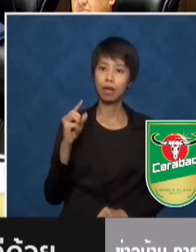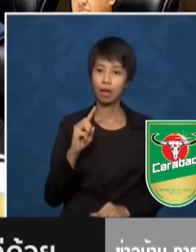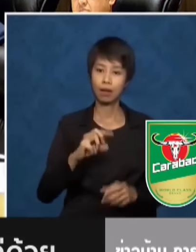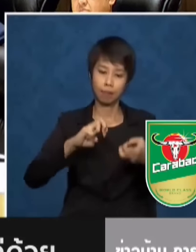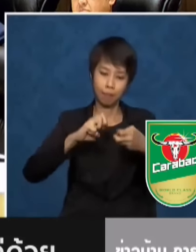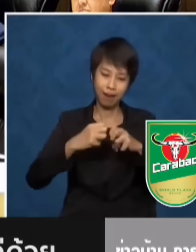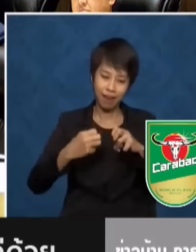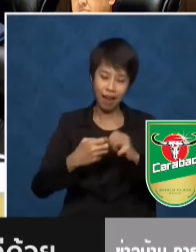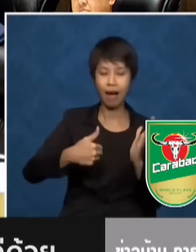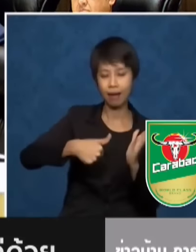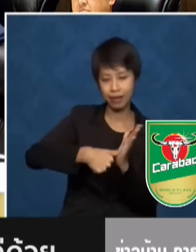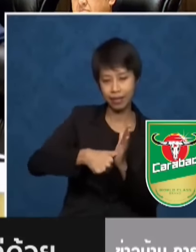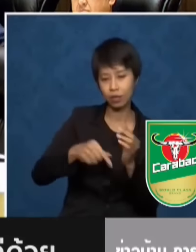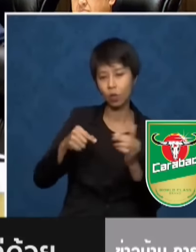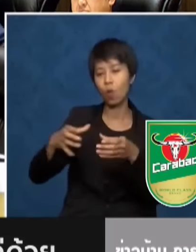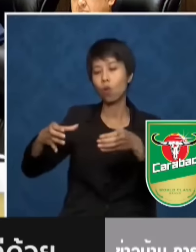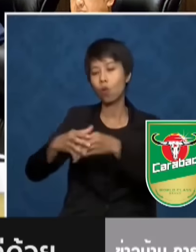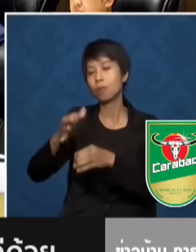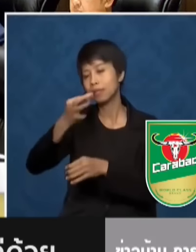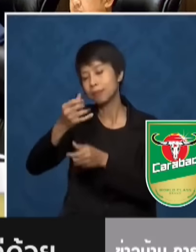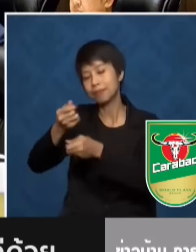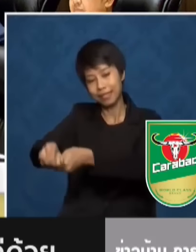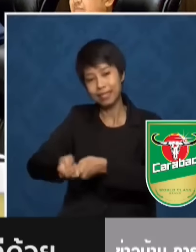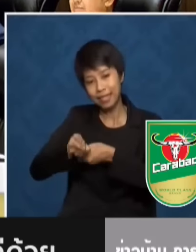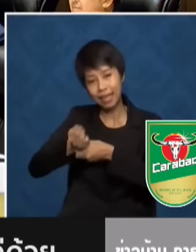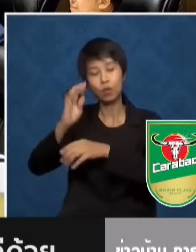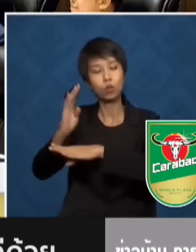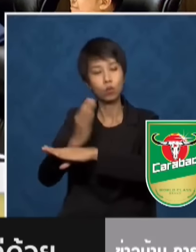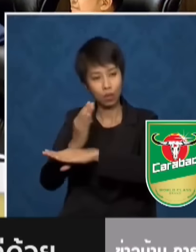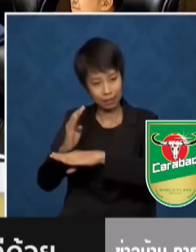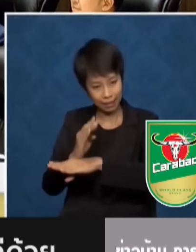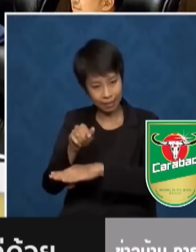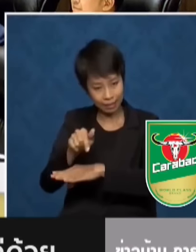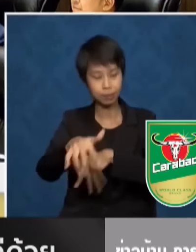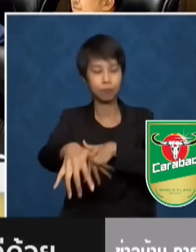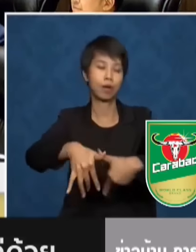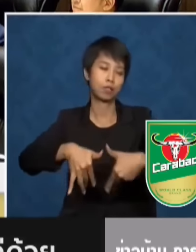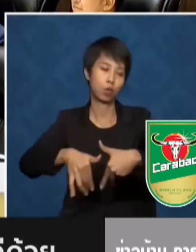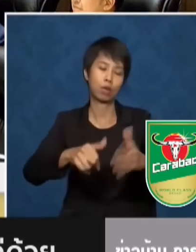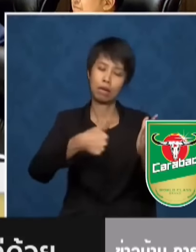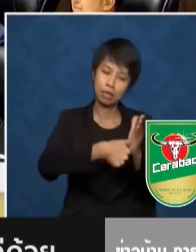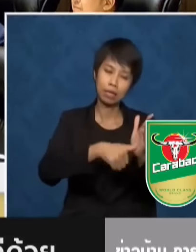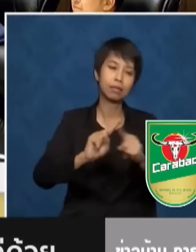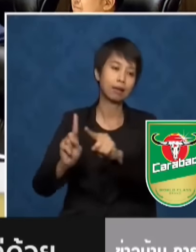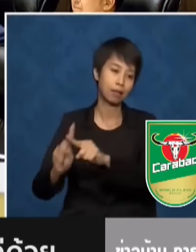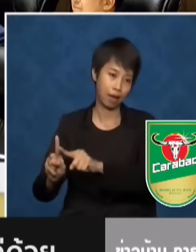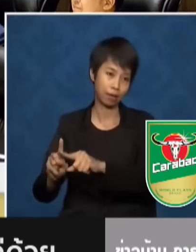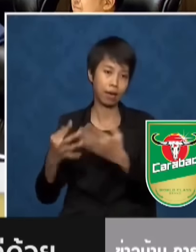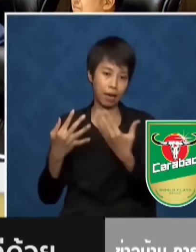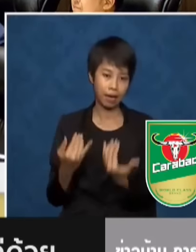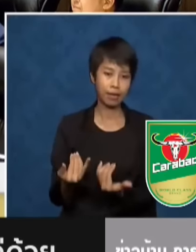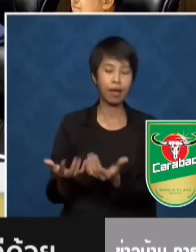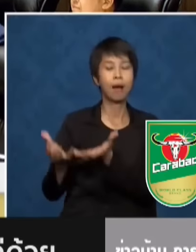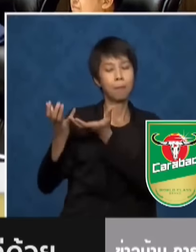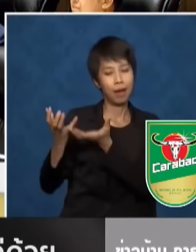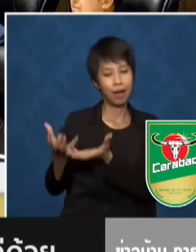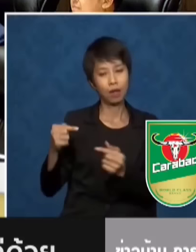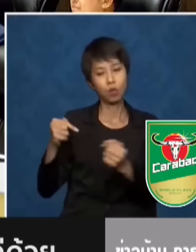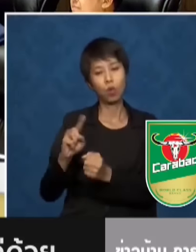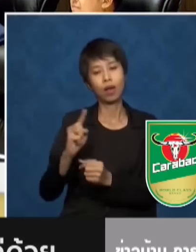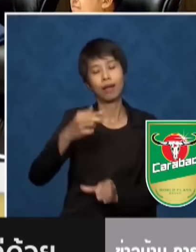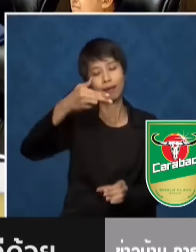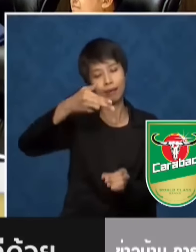แก้ปัญหาหนี้สินในภาคเกษตรภาคธุรกิจและภาคประชาชนการลดภาระค่าใช้จ่ายด้านพลังง